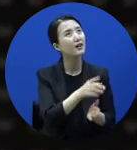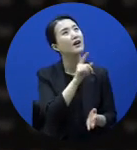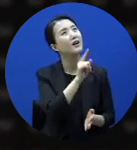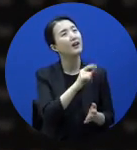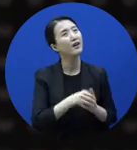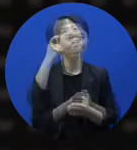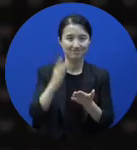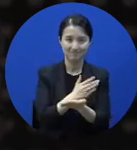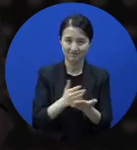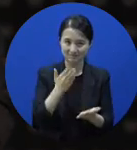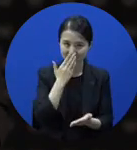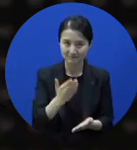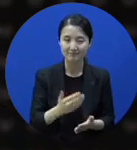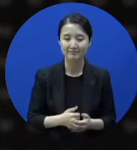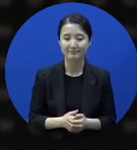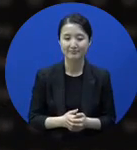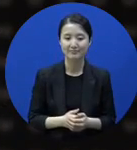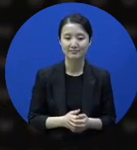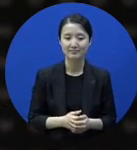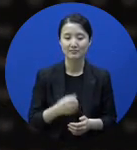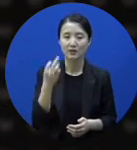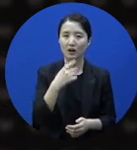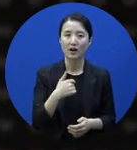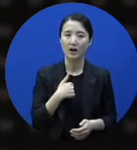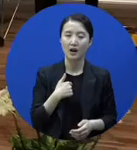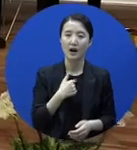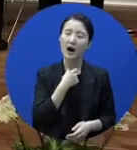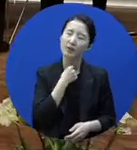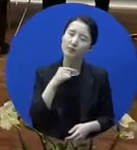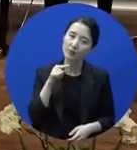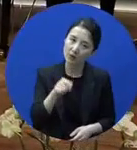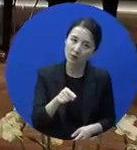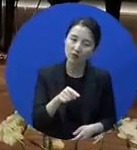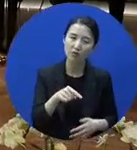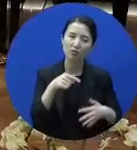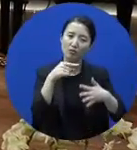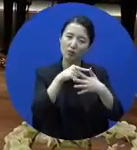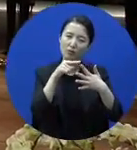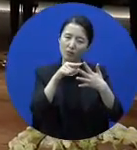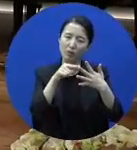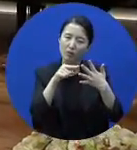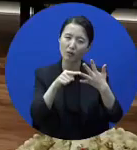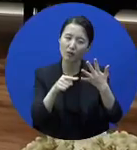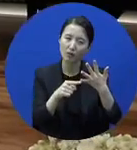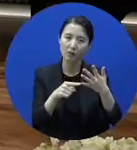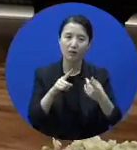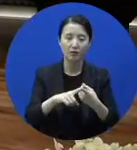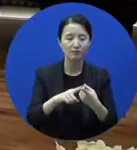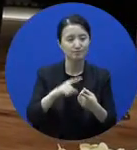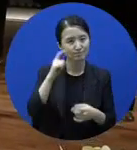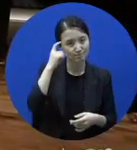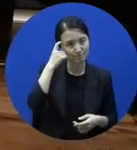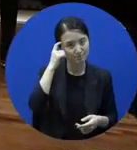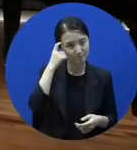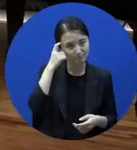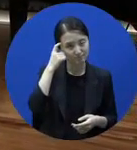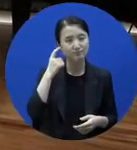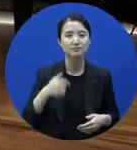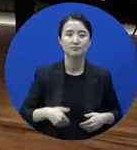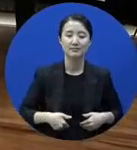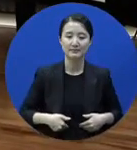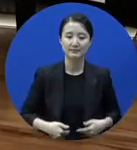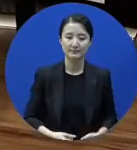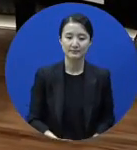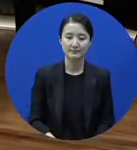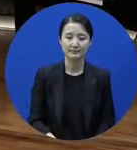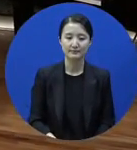것들. 그 다음에 이제 마지막으로 이제 해보고 싶은 거 분명히 있겠죠. 예, 그런 어떤 많은 것들을 한번 좀 답변을 하다. 그러니까